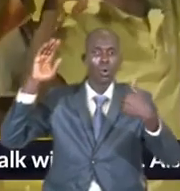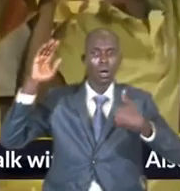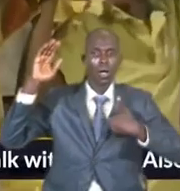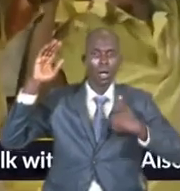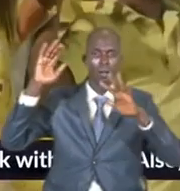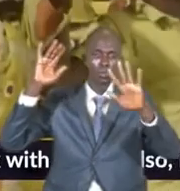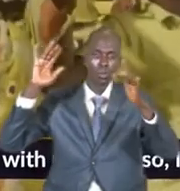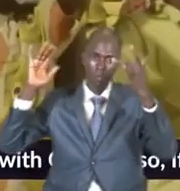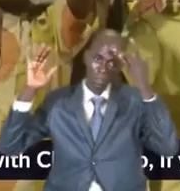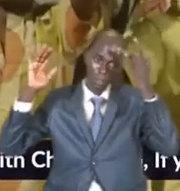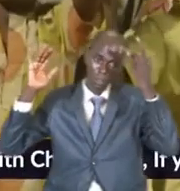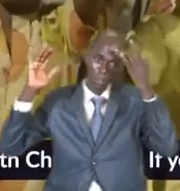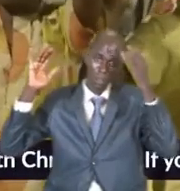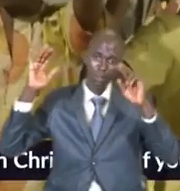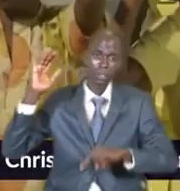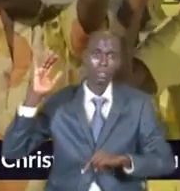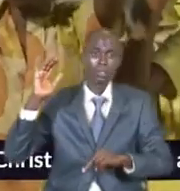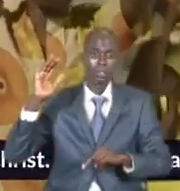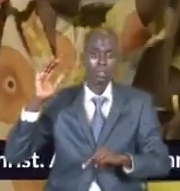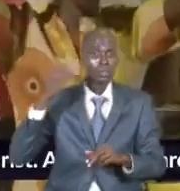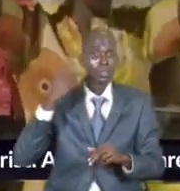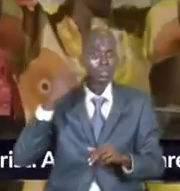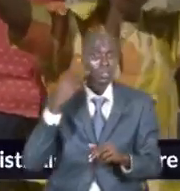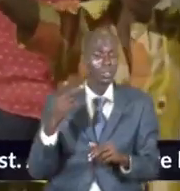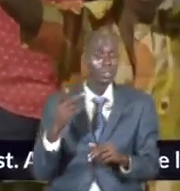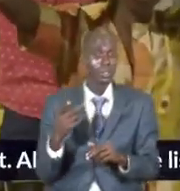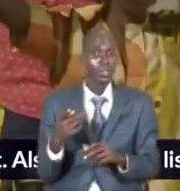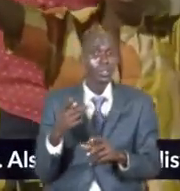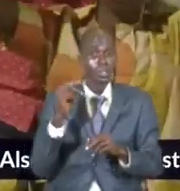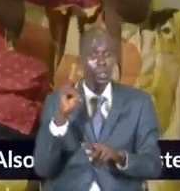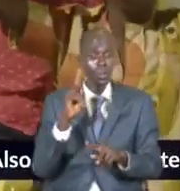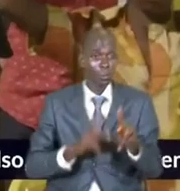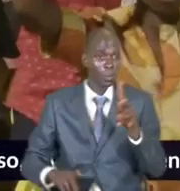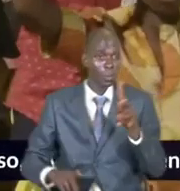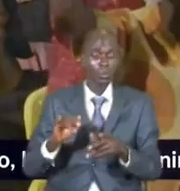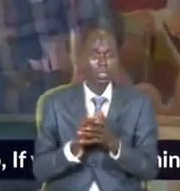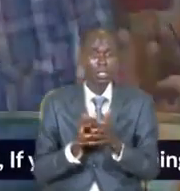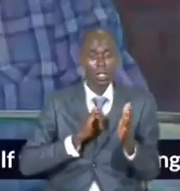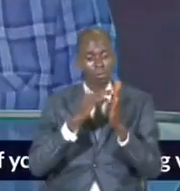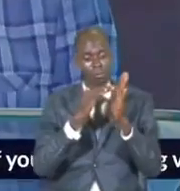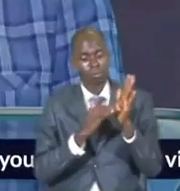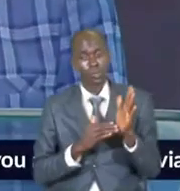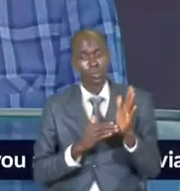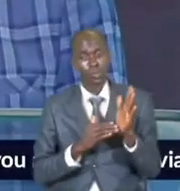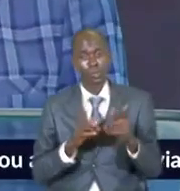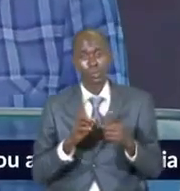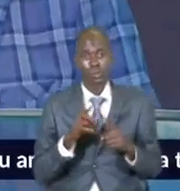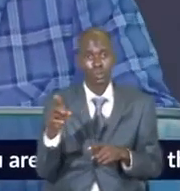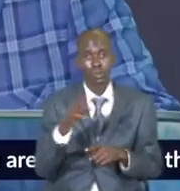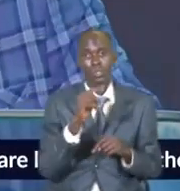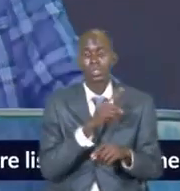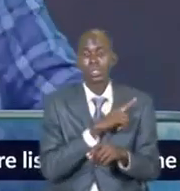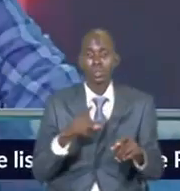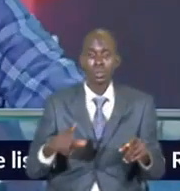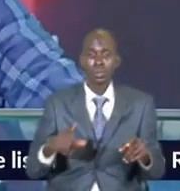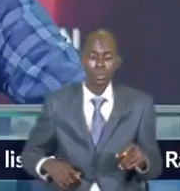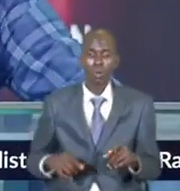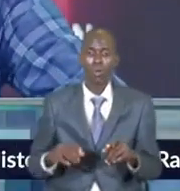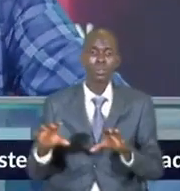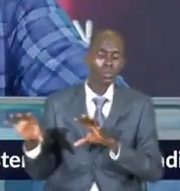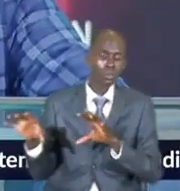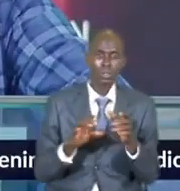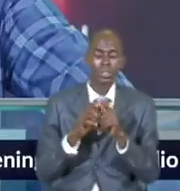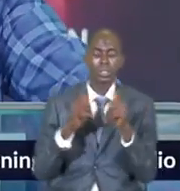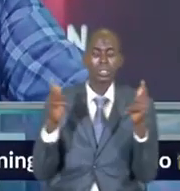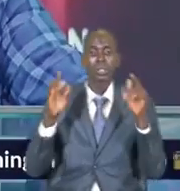ghọta, lee ndị a niile anyị gụrụ ihe banyere ha. Onye nwe anyị bịara mee ka ọla ebe wuru mkpụrụ nke a chọrọ ha mma. Elee